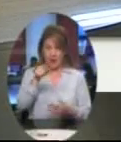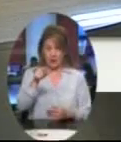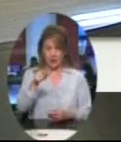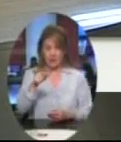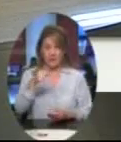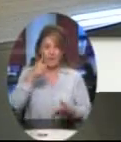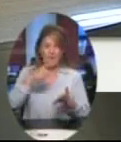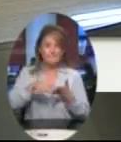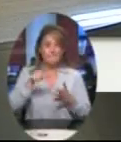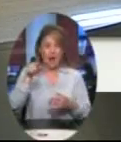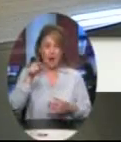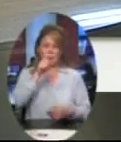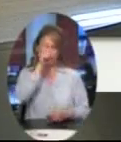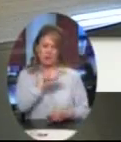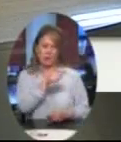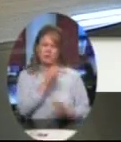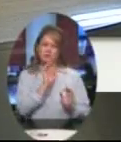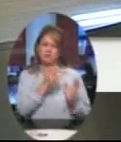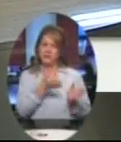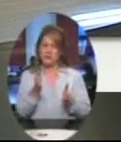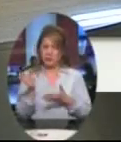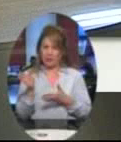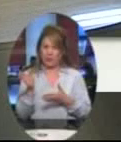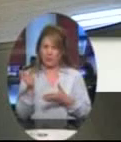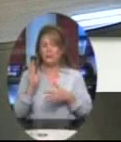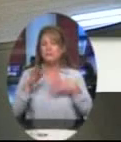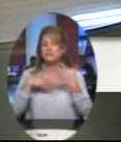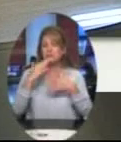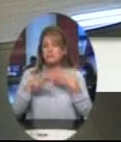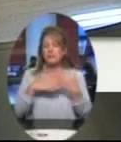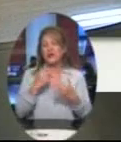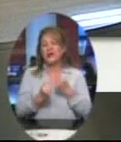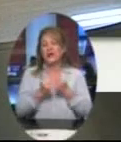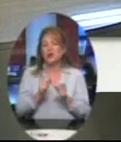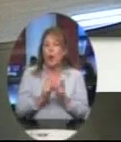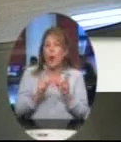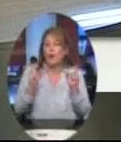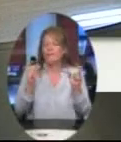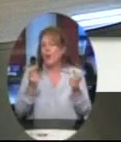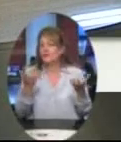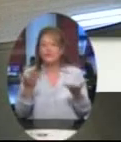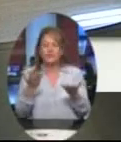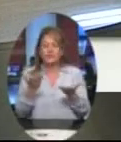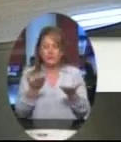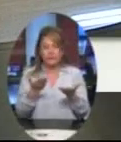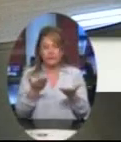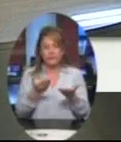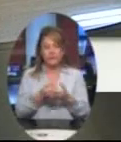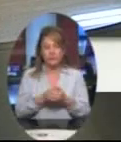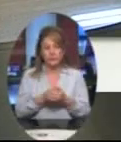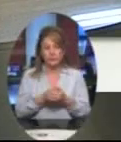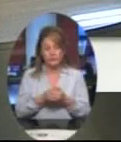או בעבר הוא היה אזרח בסדר, ובשנים האחרונות יש לו קשיים בחשבונות שלו ויש לו טוב. מצב כלכלי